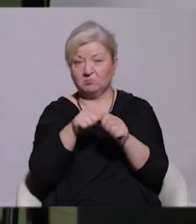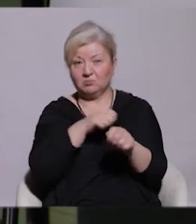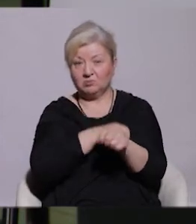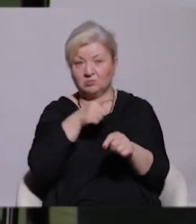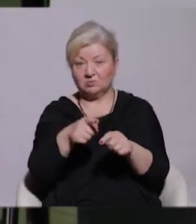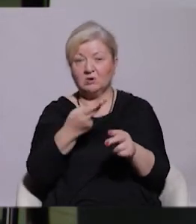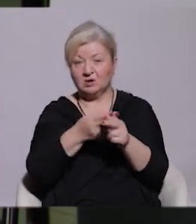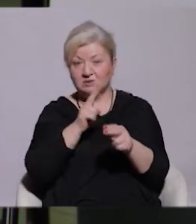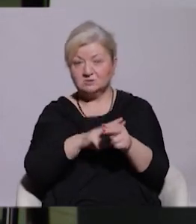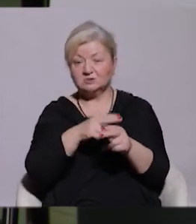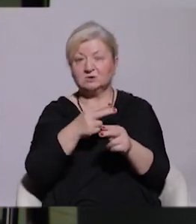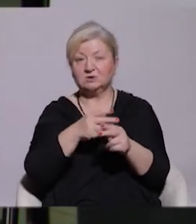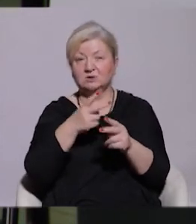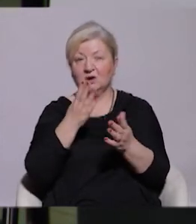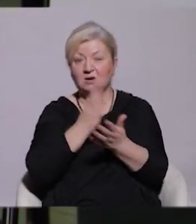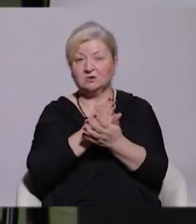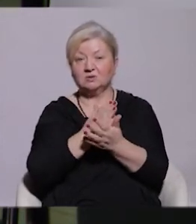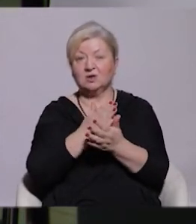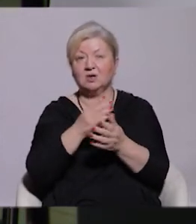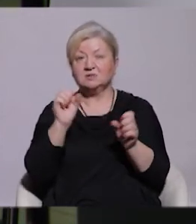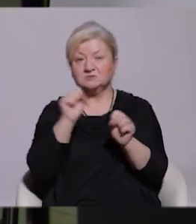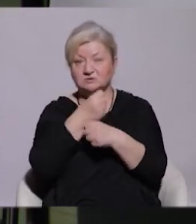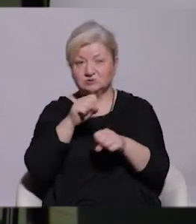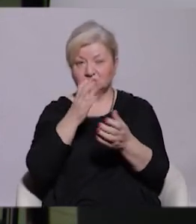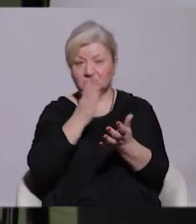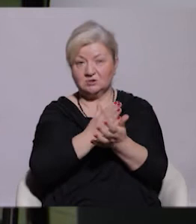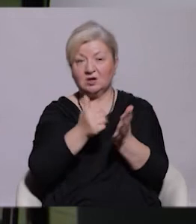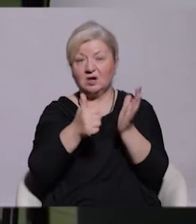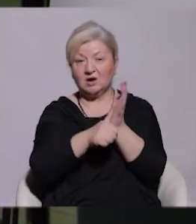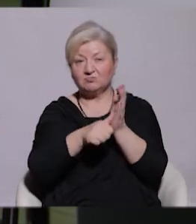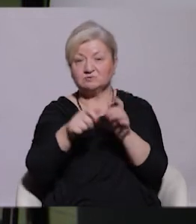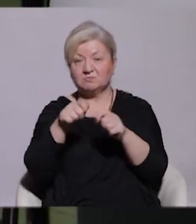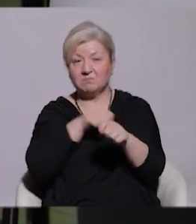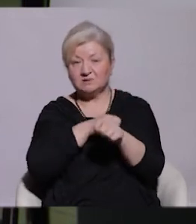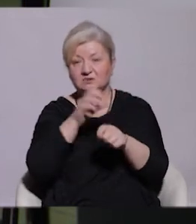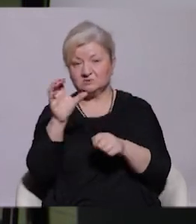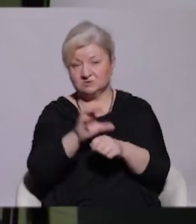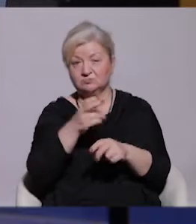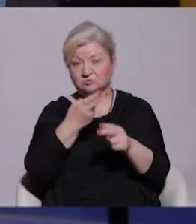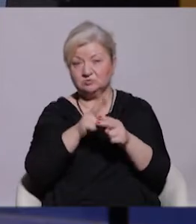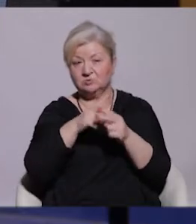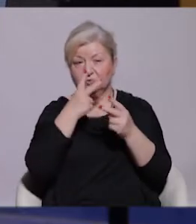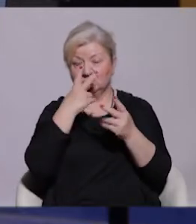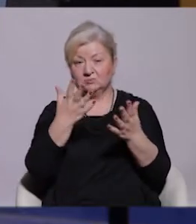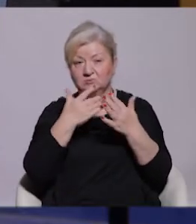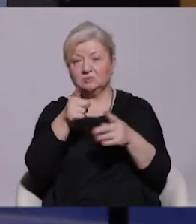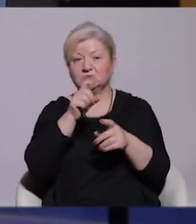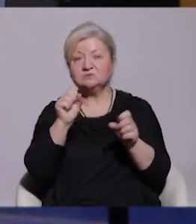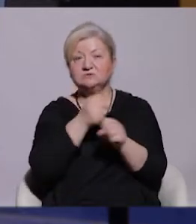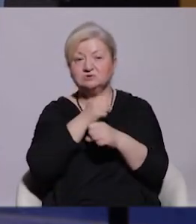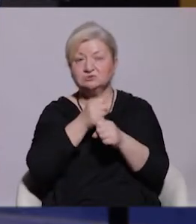სიჩქარიც გამოდის 6 მეტრი წამში. აი ზუსტად აი ესეთი გამოსახულებაა მოყვანილი აქ, რომ სიჩქარე